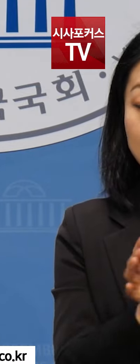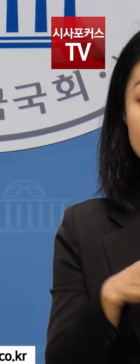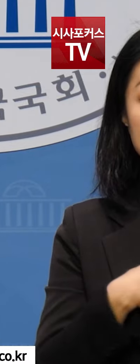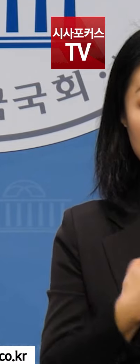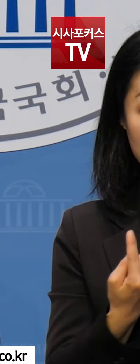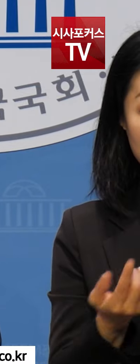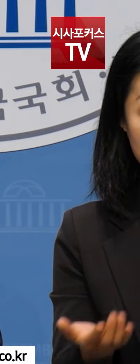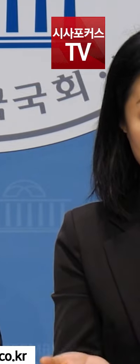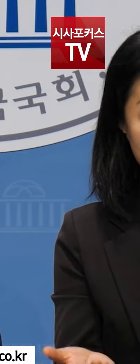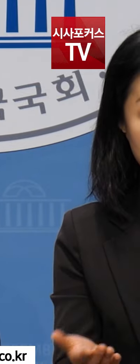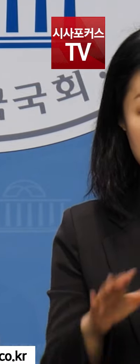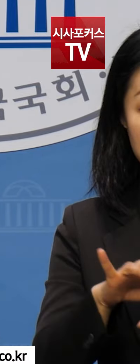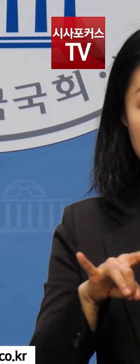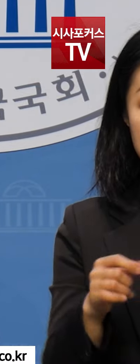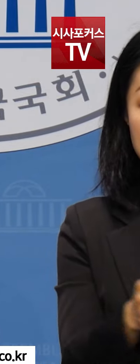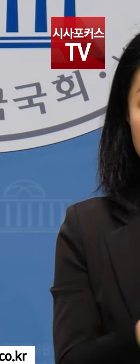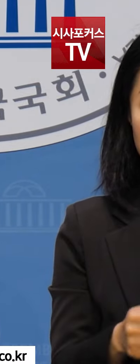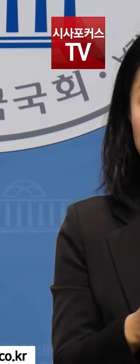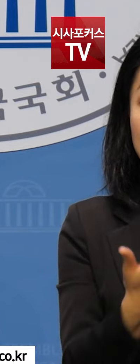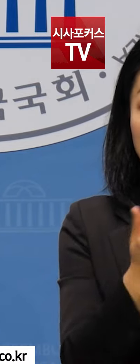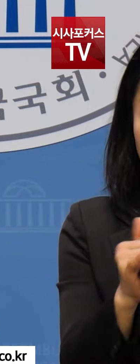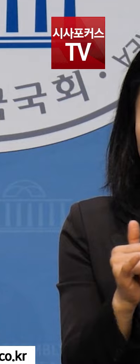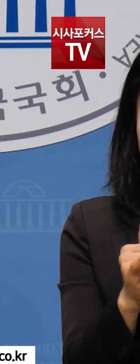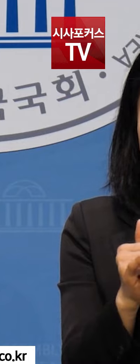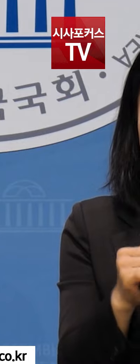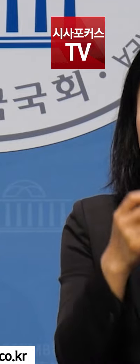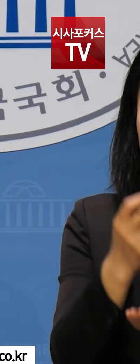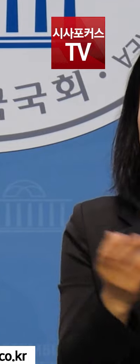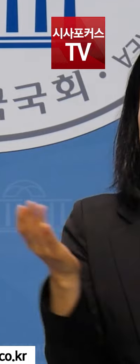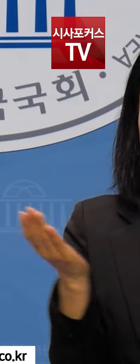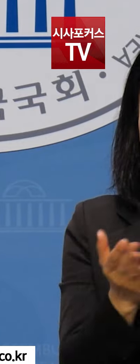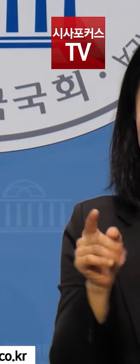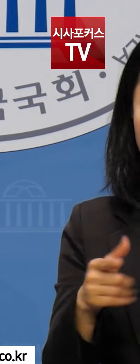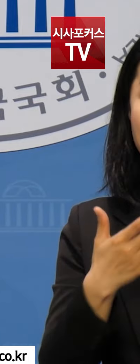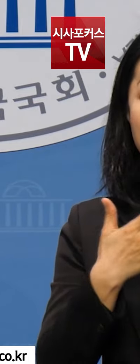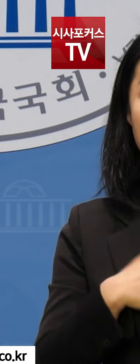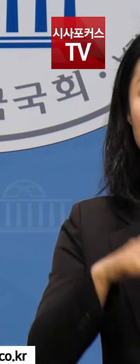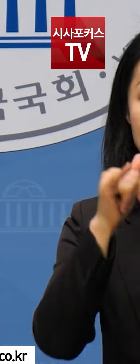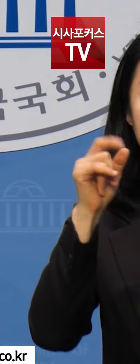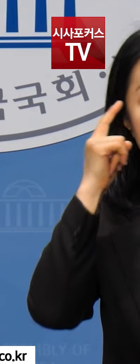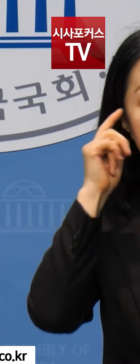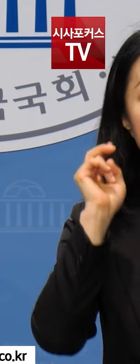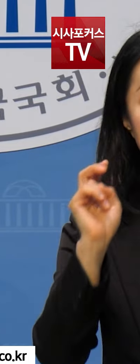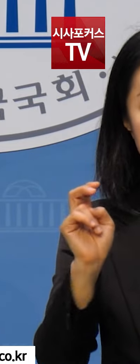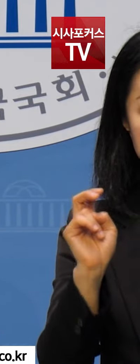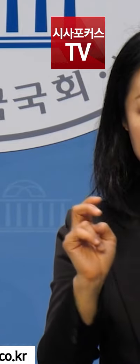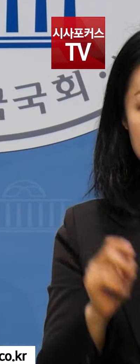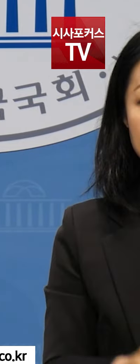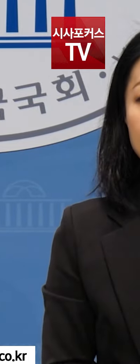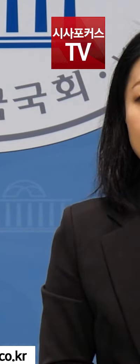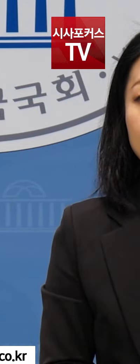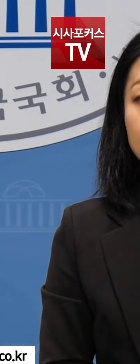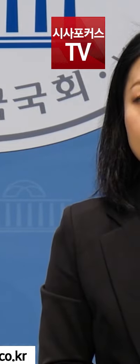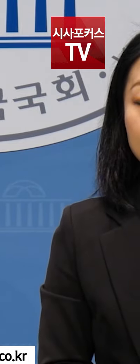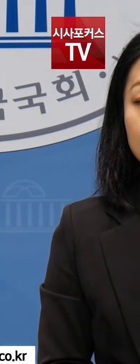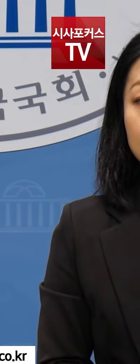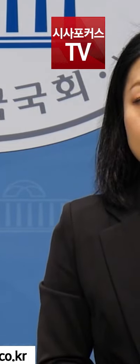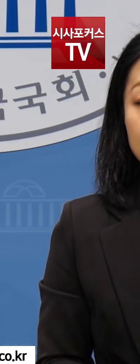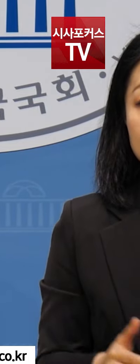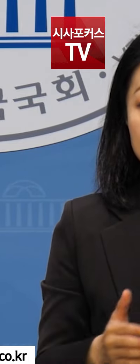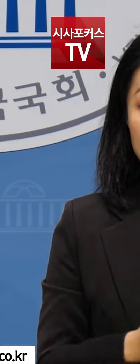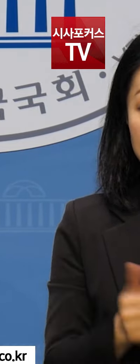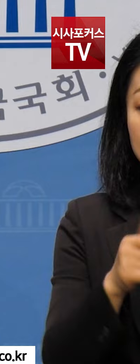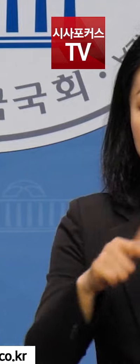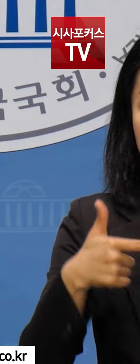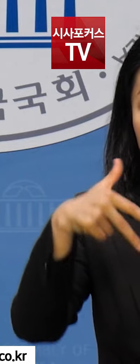스스로도 방통위 2인 체제에 아무런 위법성이 없다는 사실을 누구보다도 잘 알고 있습니다. 그래서